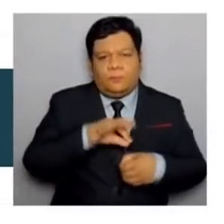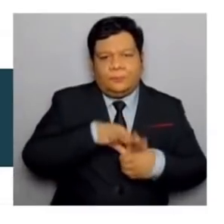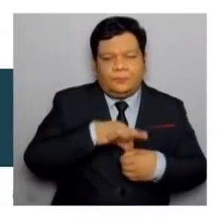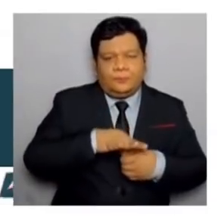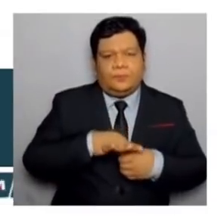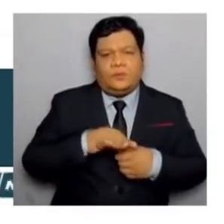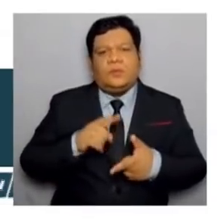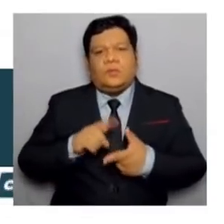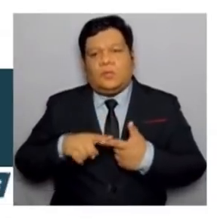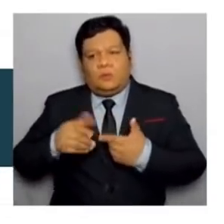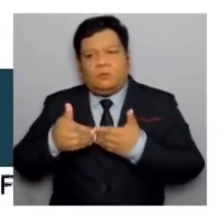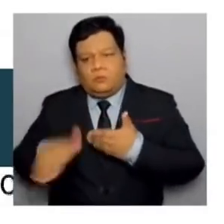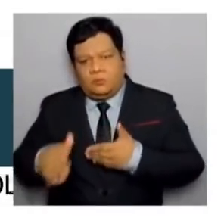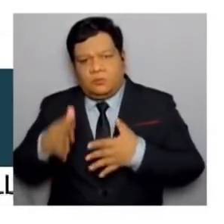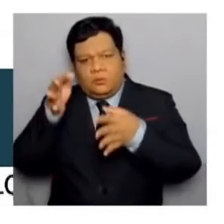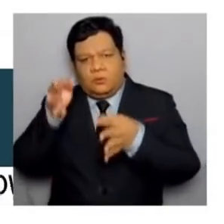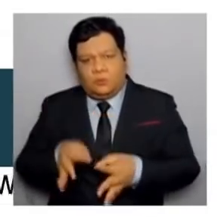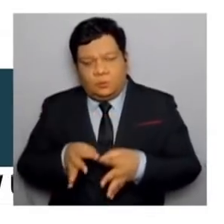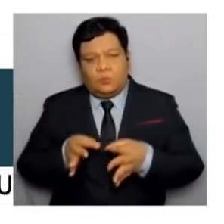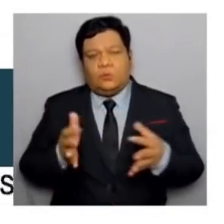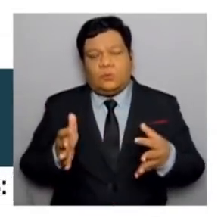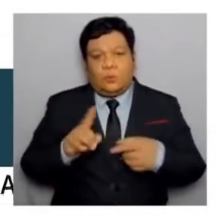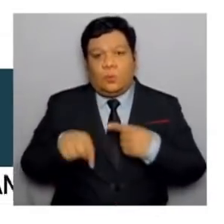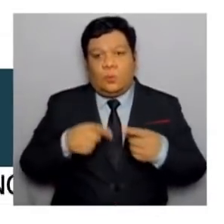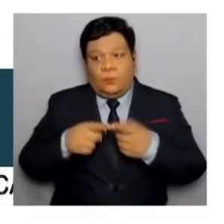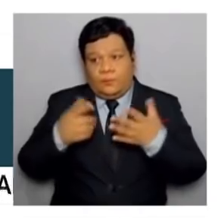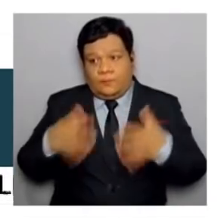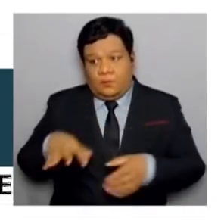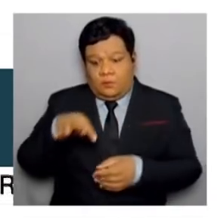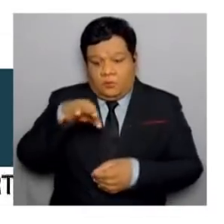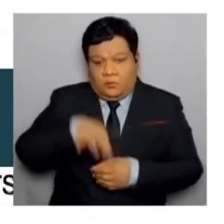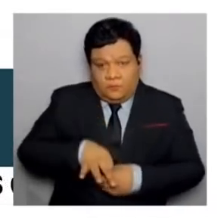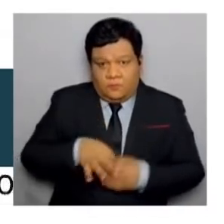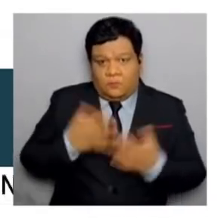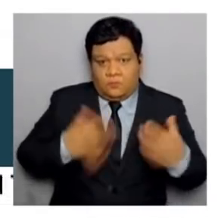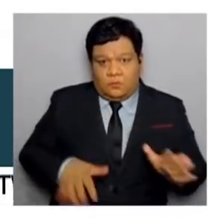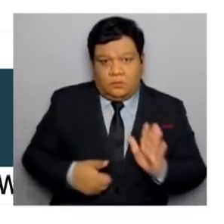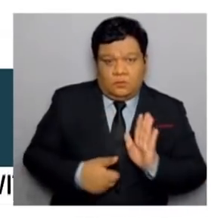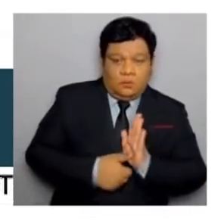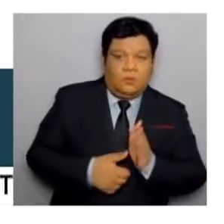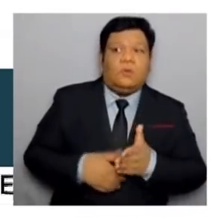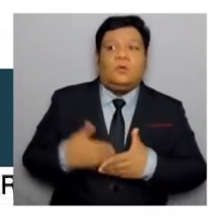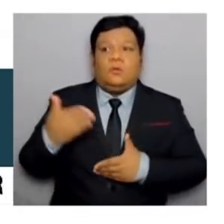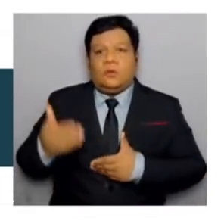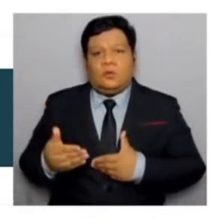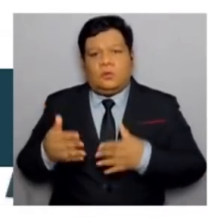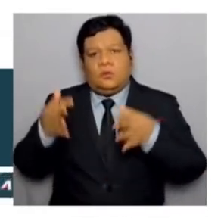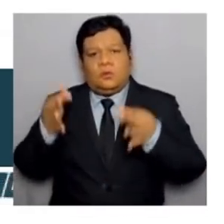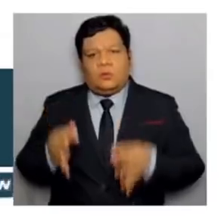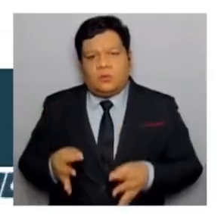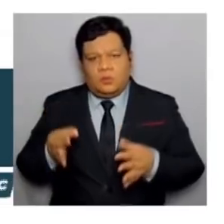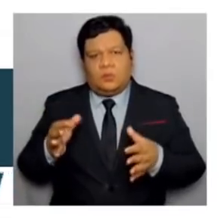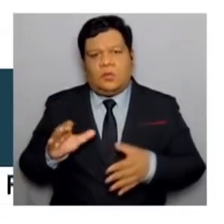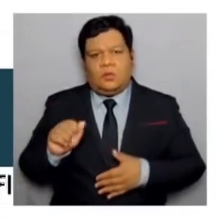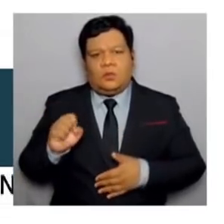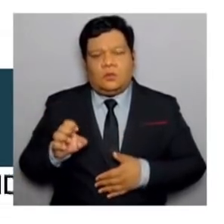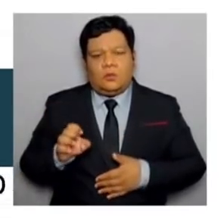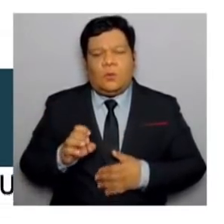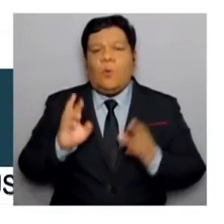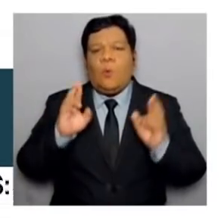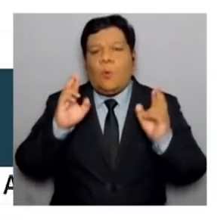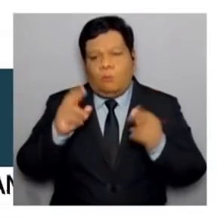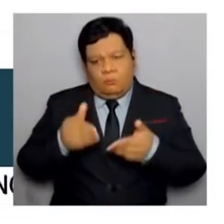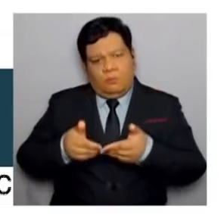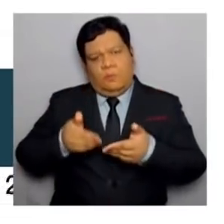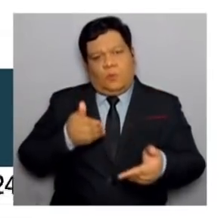na-decidean and sakalang po nung nagkaroon na ng botohan, yung sakalang dinismiss yung kaso. Hopefully po, mas inagahan